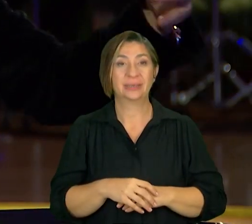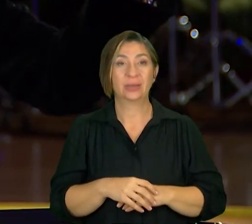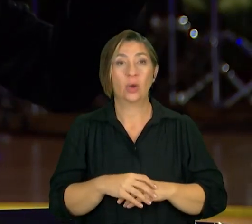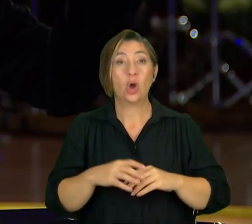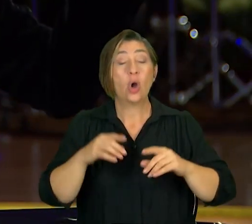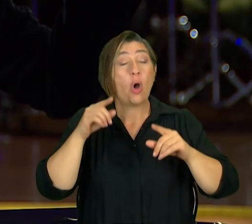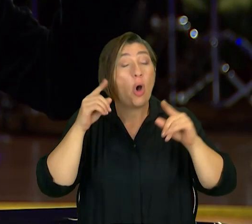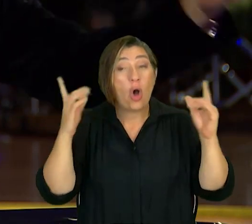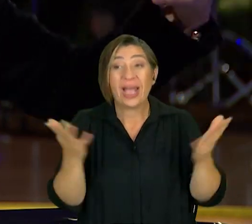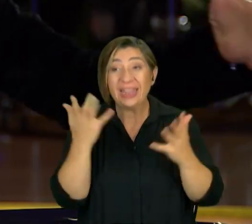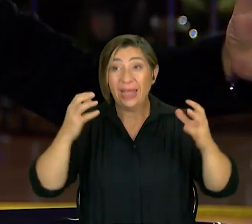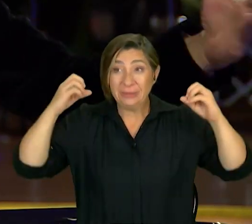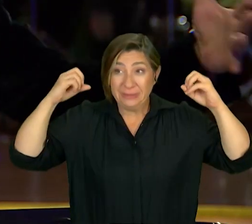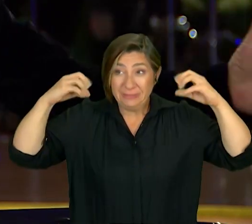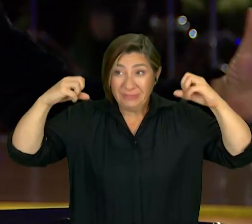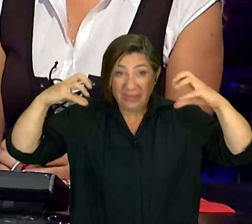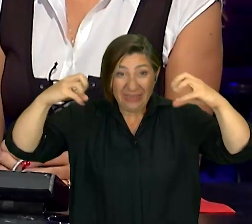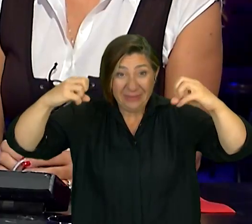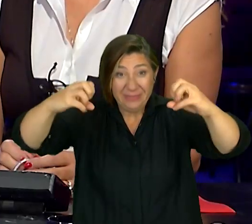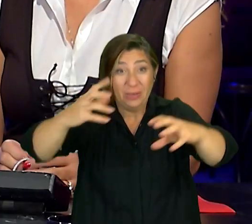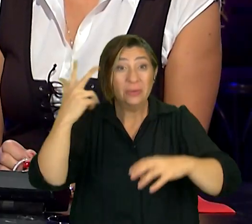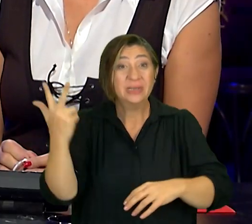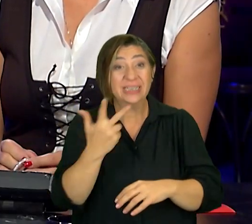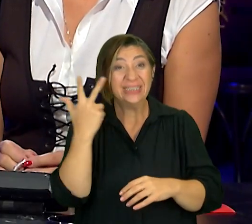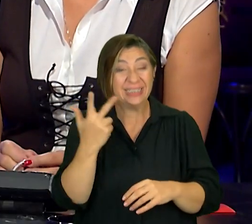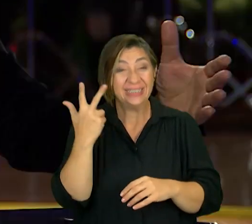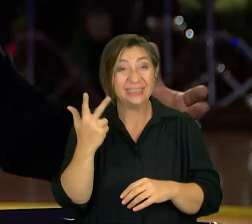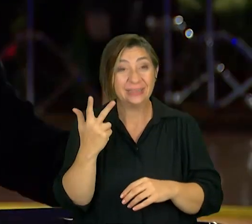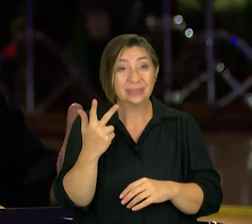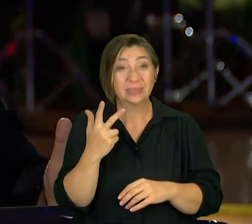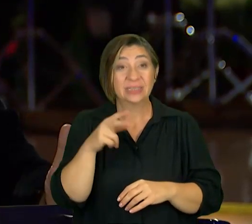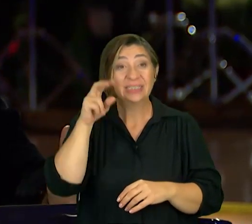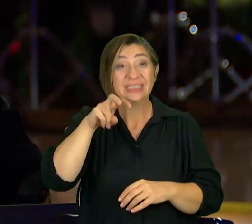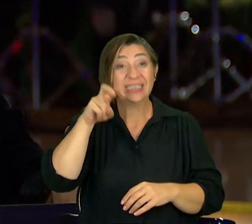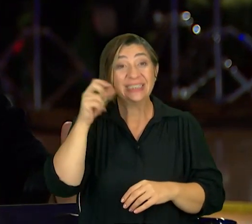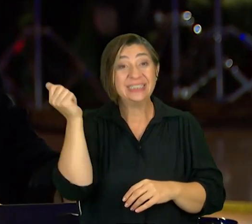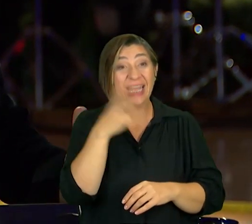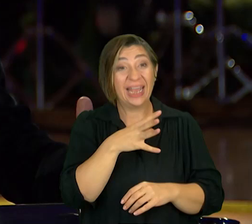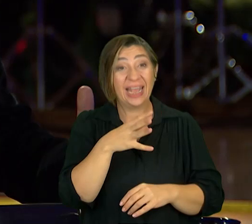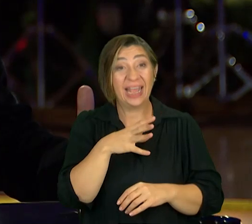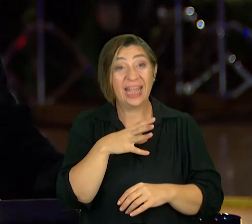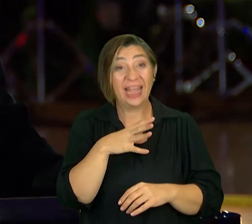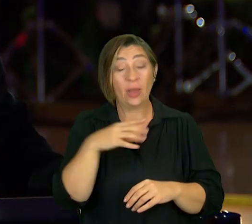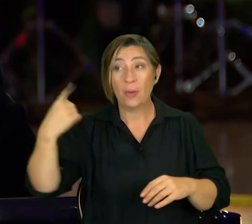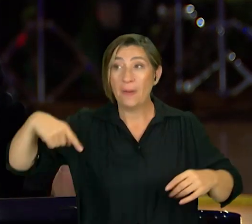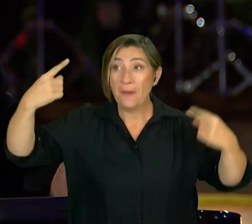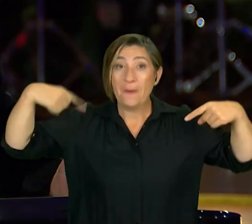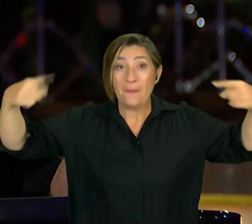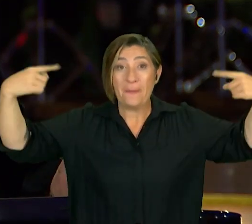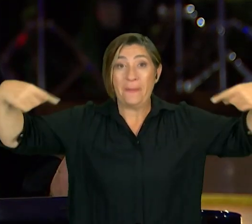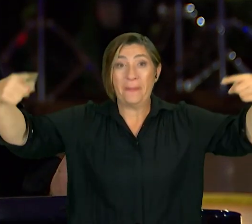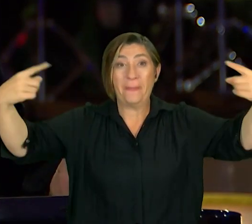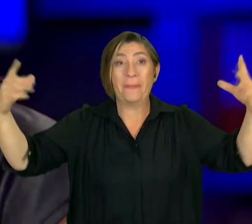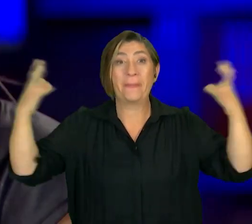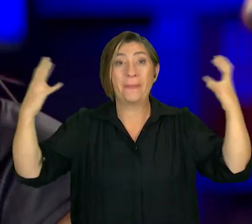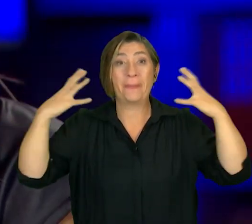ki, o kadar ışık getirmişler ki 8 tane vantilatör